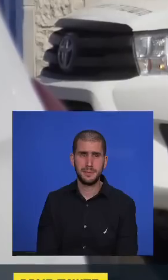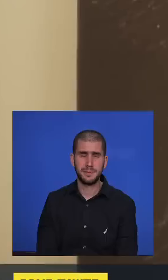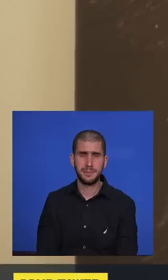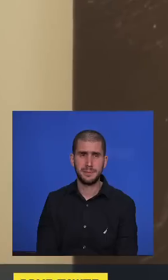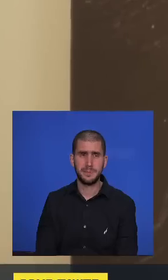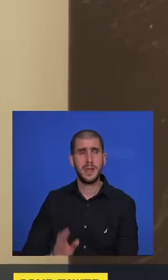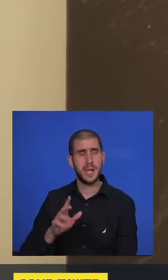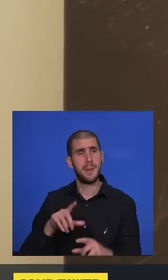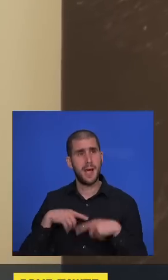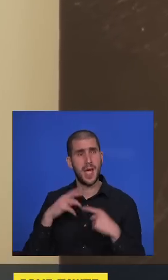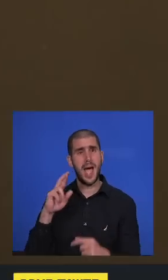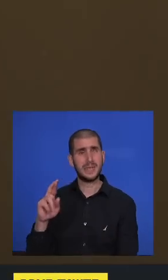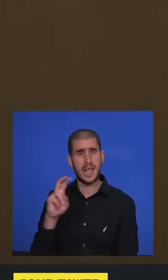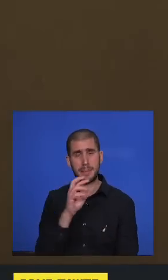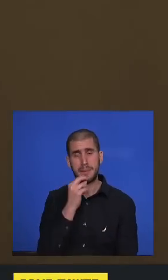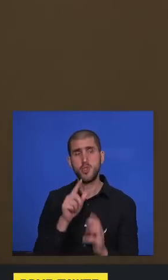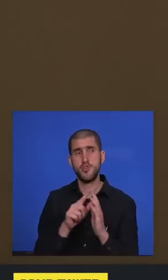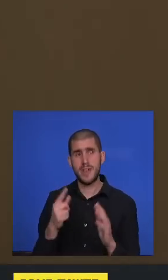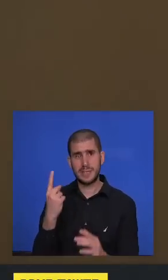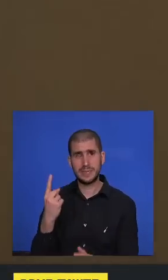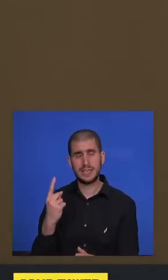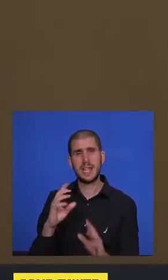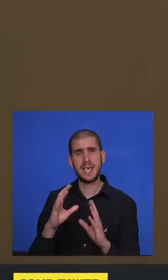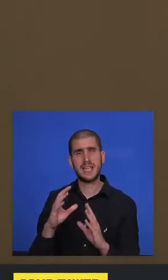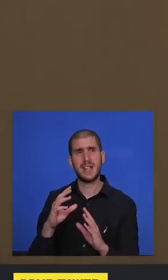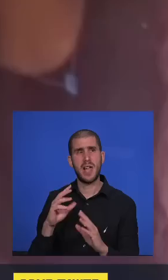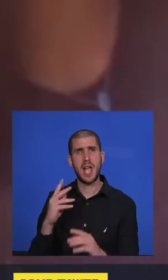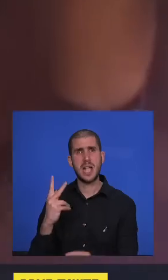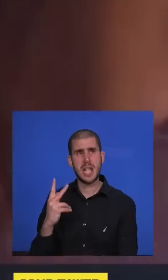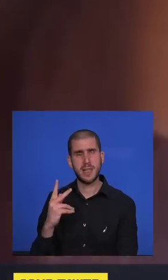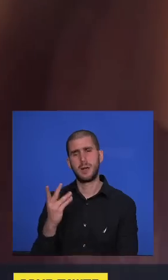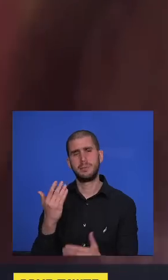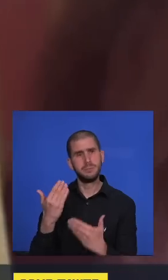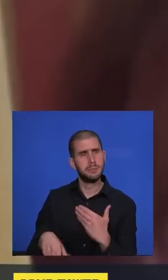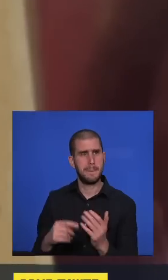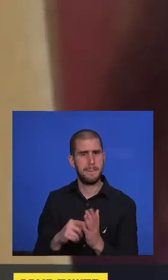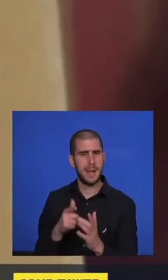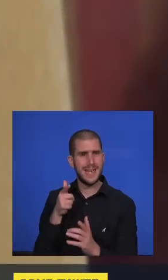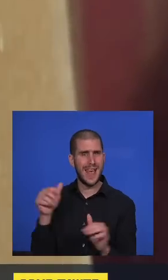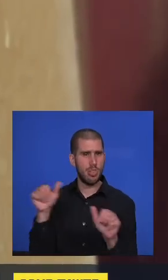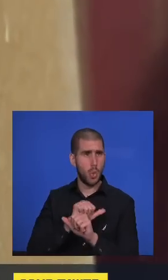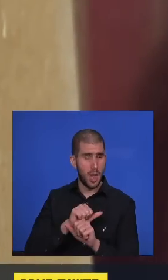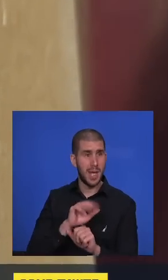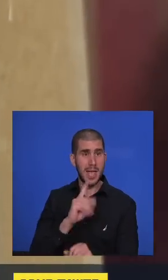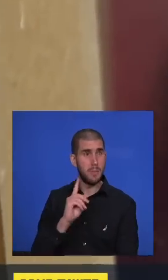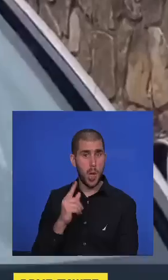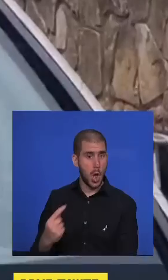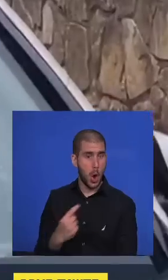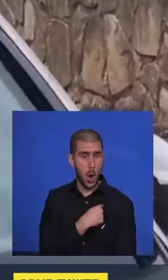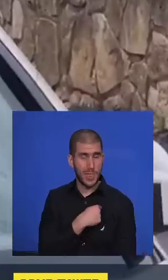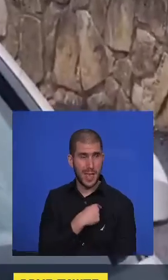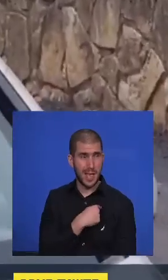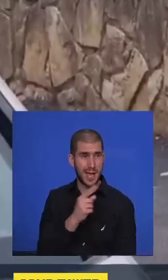גם חייה של רזן אבאס בת ה-17 בכפר קנה נקטעו ברגע אחד בגלל ירי טועה. אלמלא היה חודר הכדור שנורה